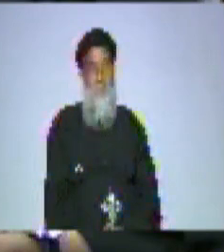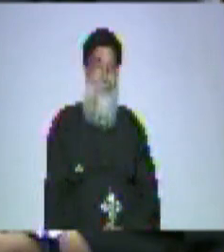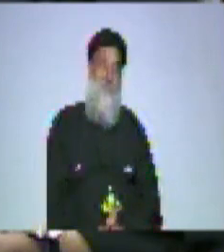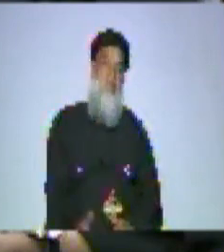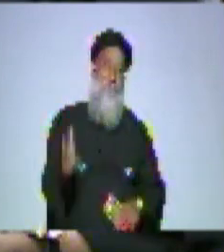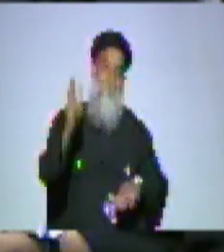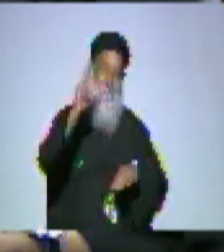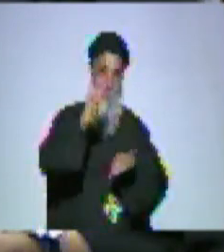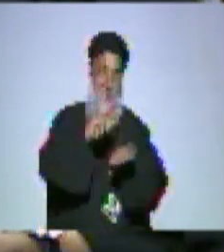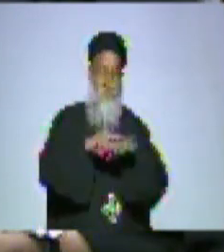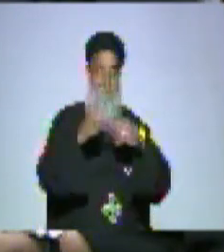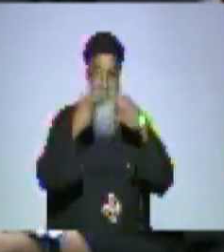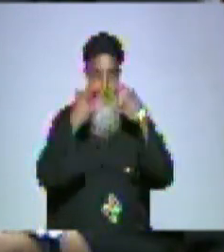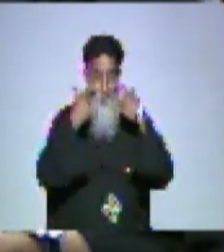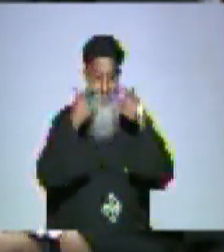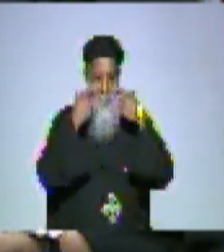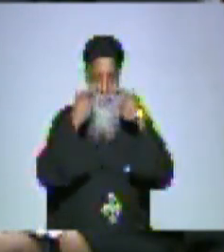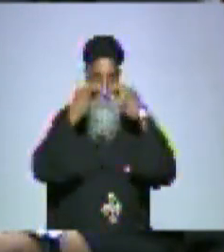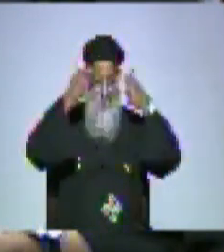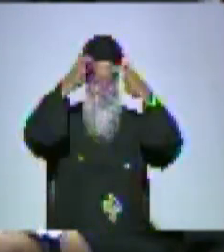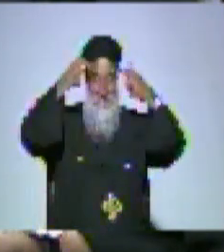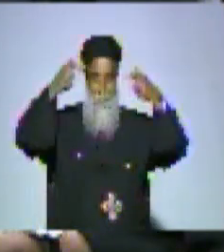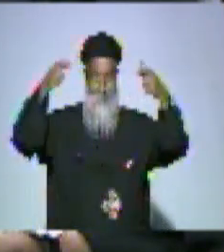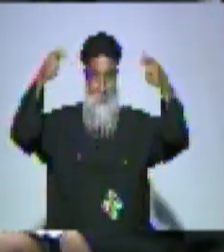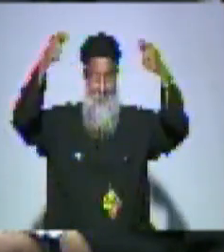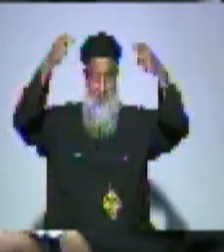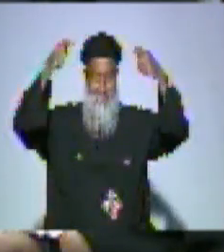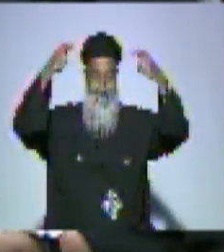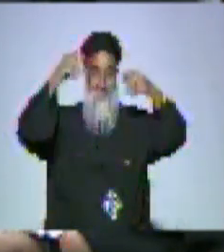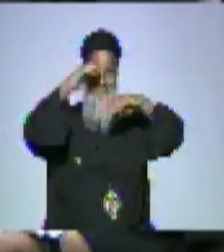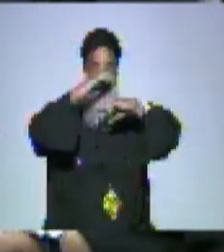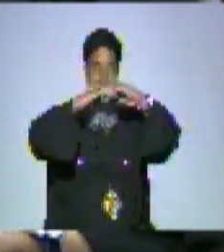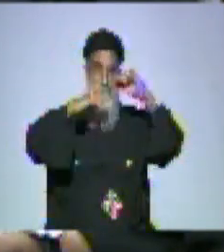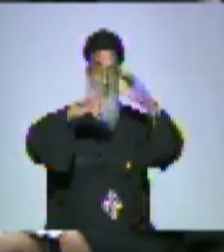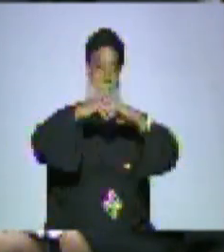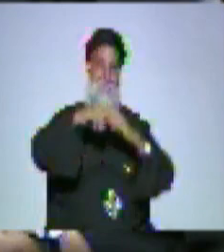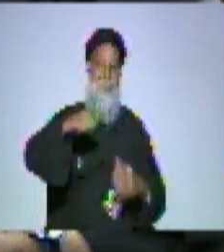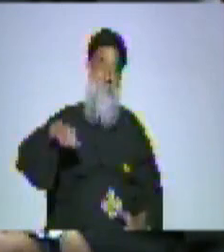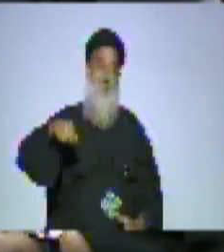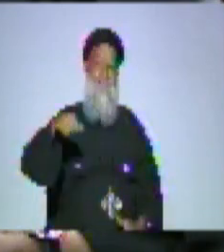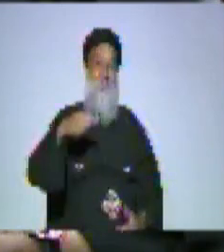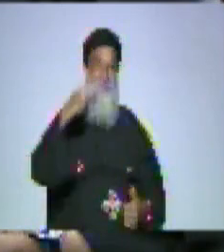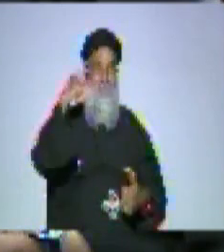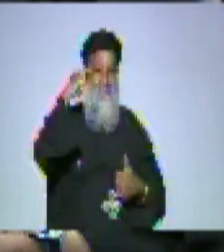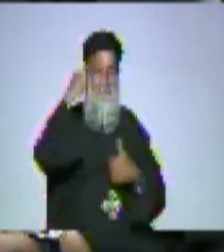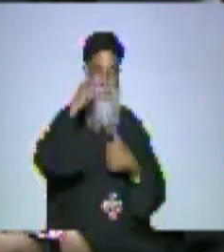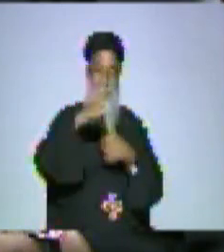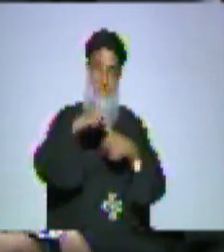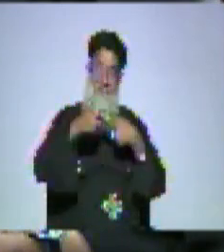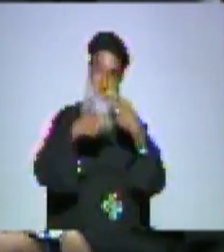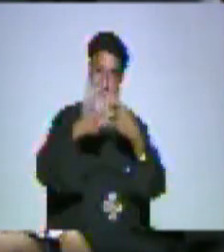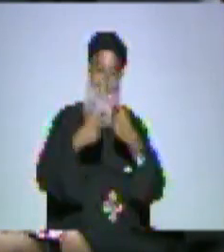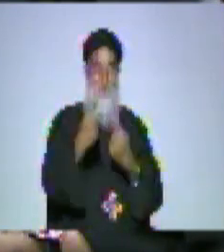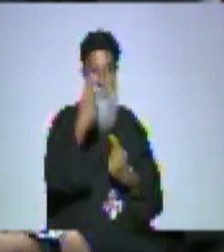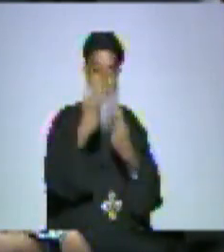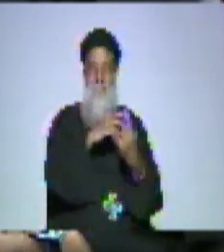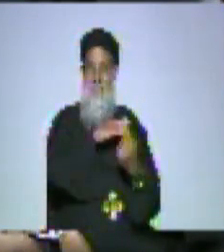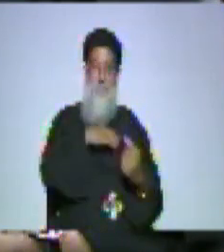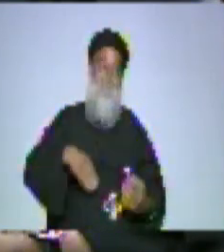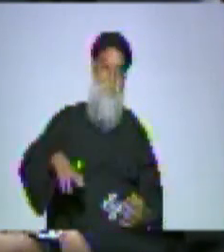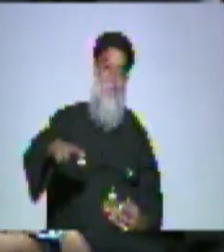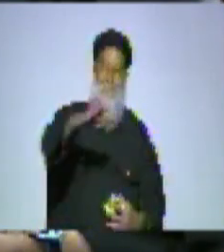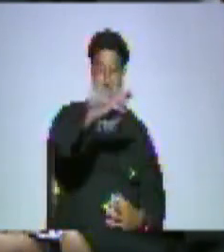مره اخرى اعزائي المشاهدين مع نيافه الحبر الجليل انبا ابن يمين وبرنامجكم طقس معنا سيدنا بيكلمنا عن اشيط الطبيعه يعني